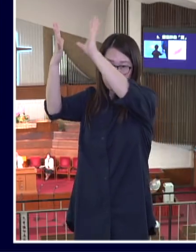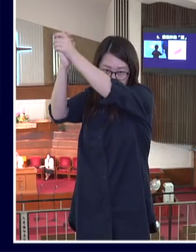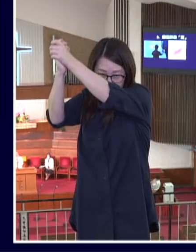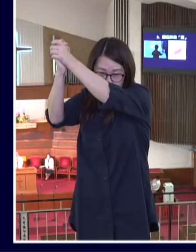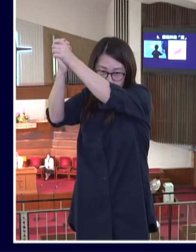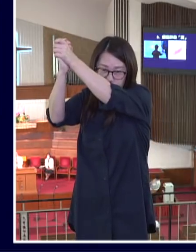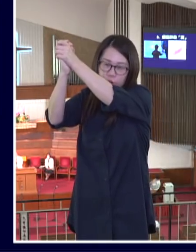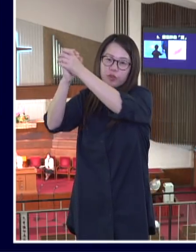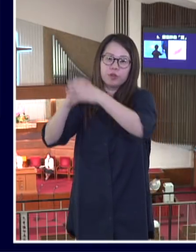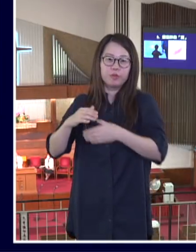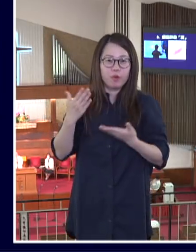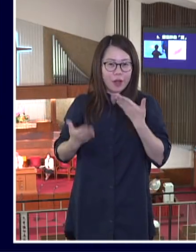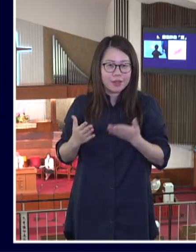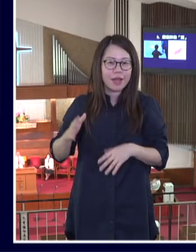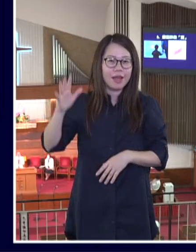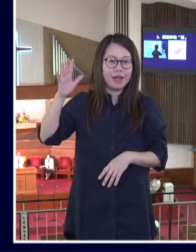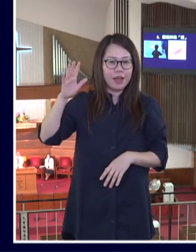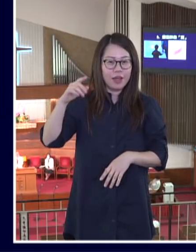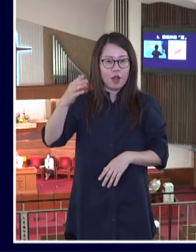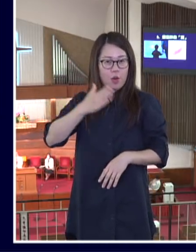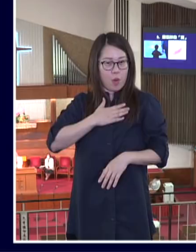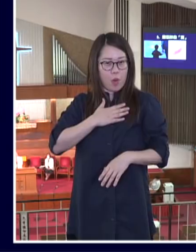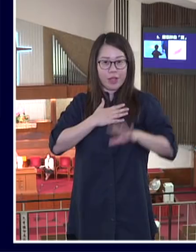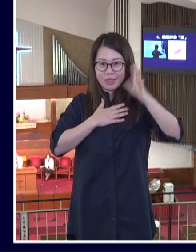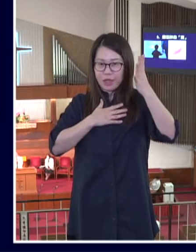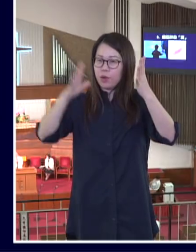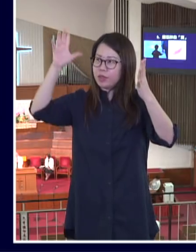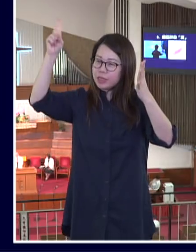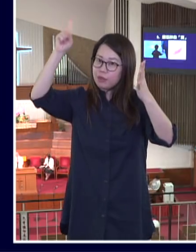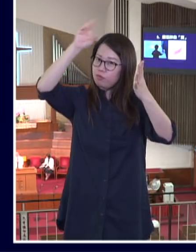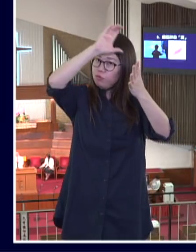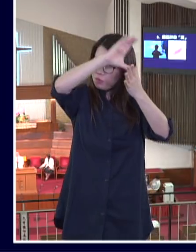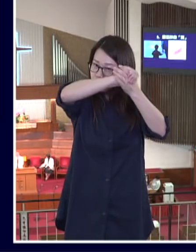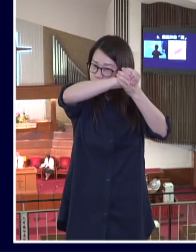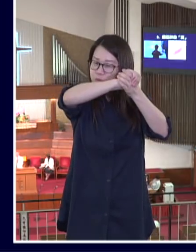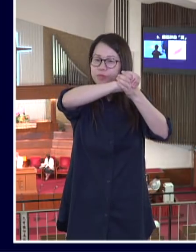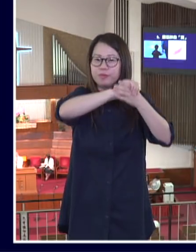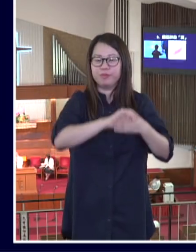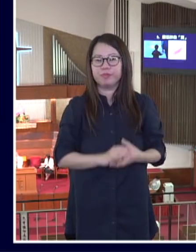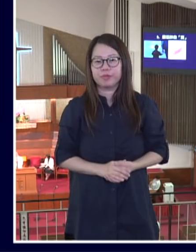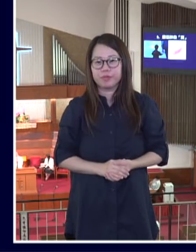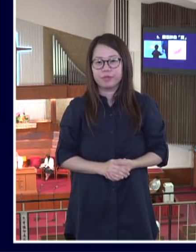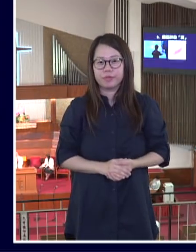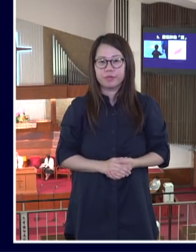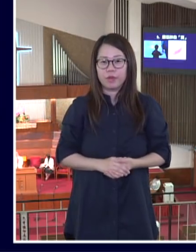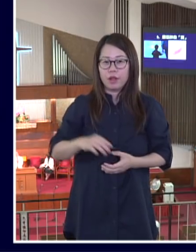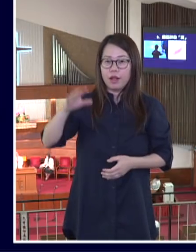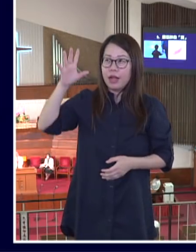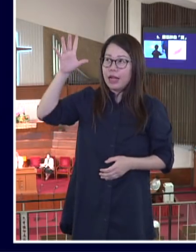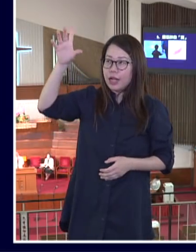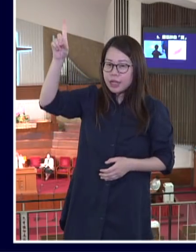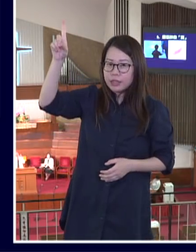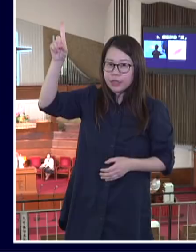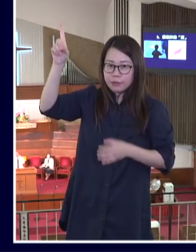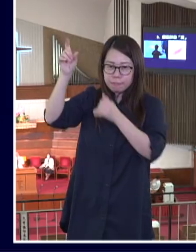我的小的手，我由这小手捉住神的大手。这个呢跟从神的满我觉得有少少都似这